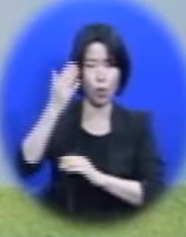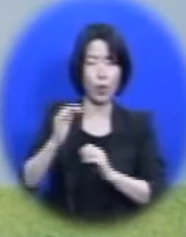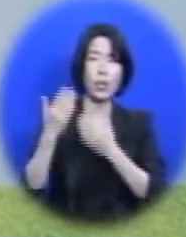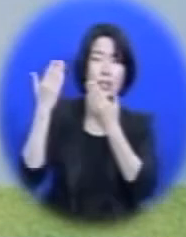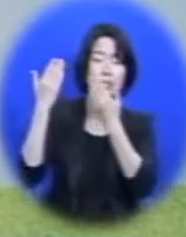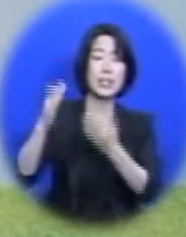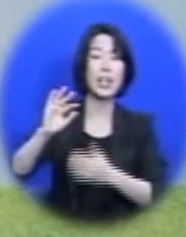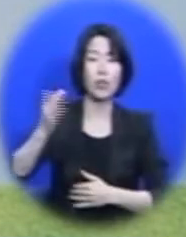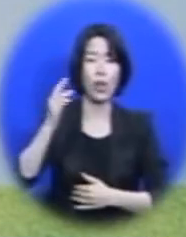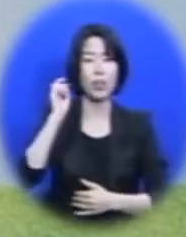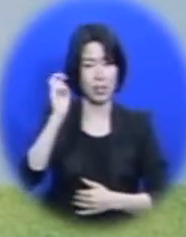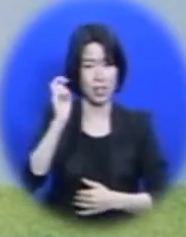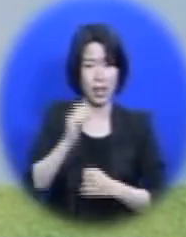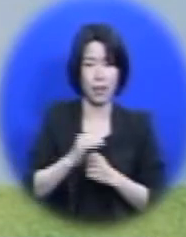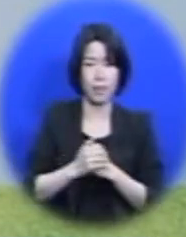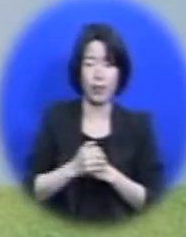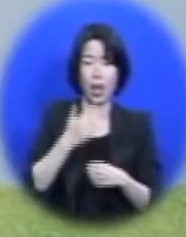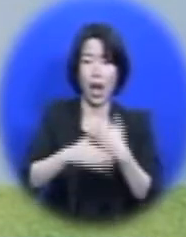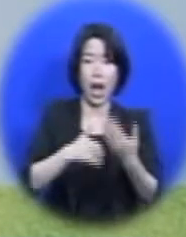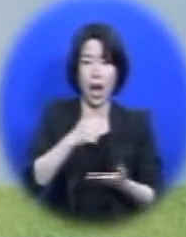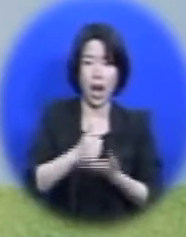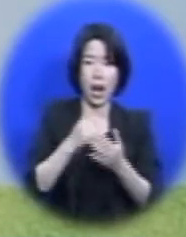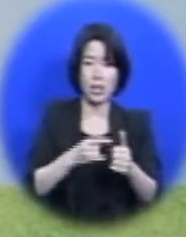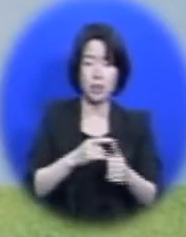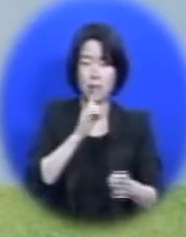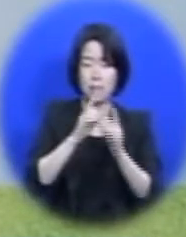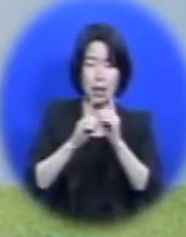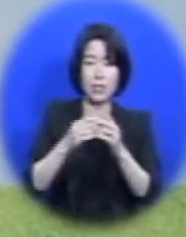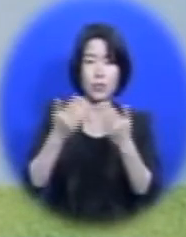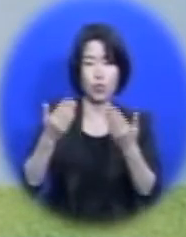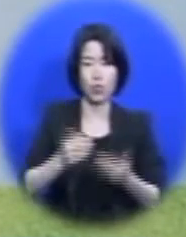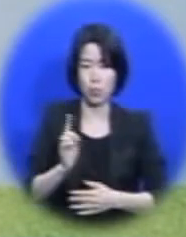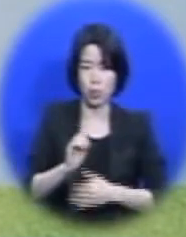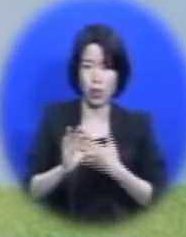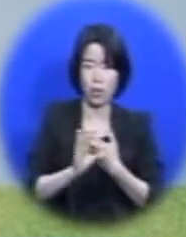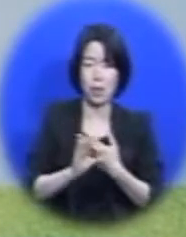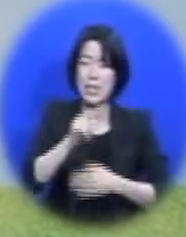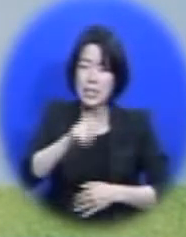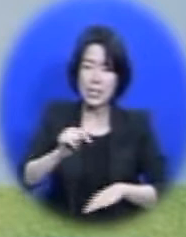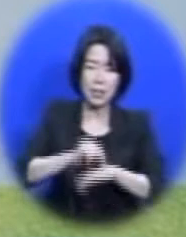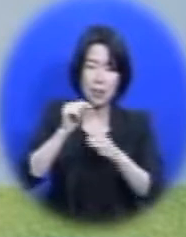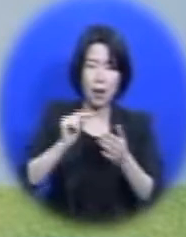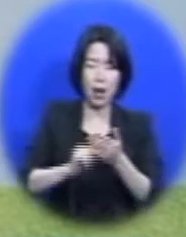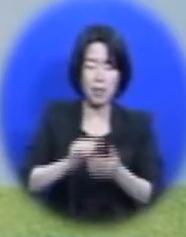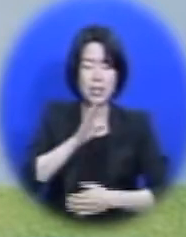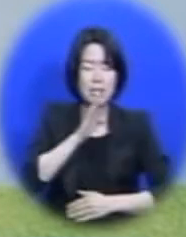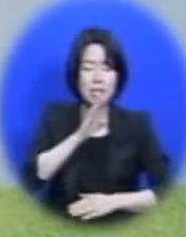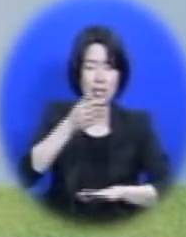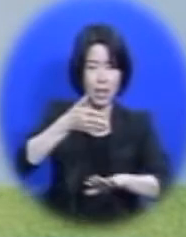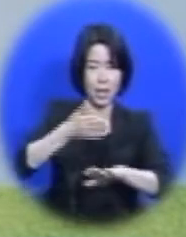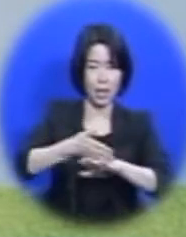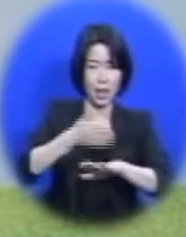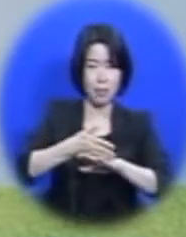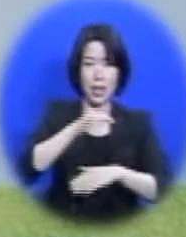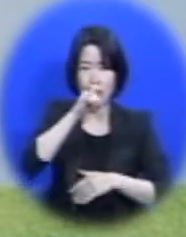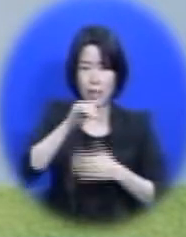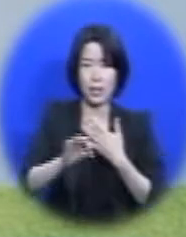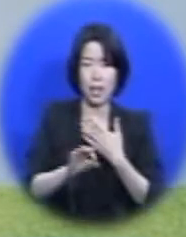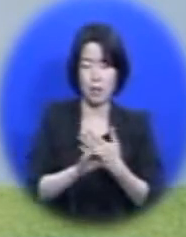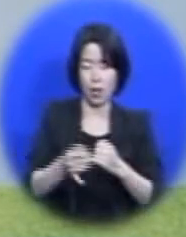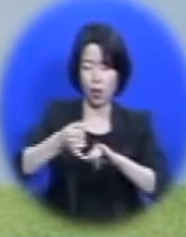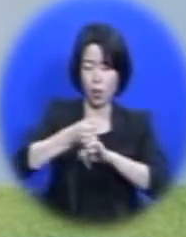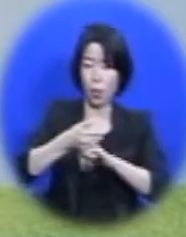될 것이다. 그러니까 하나님이 말씀하시는 것은 그 마음에 진짜 감사가 있다면